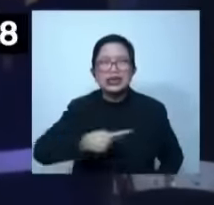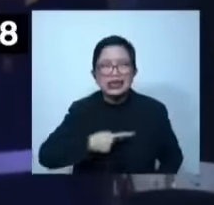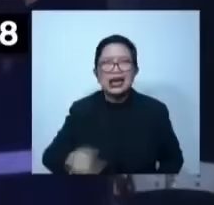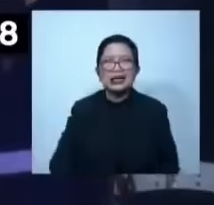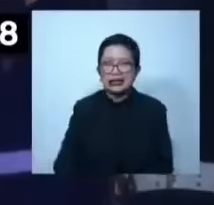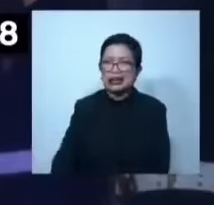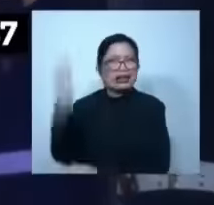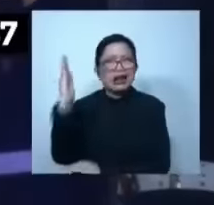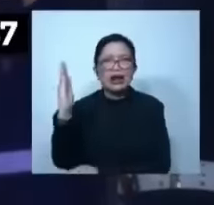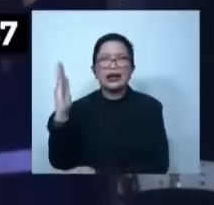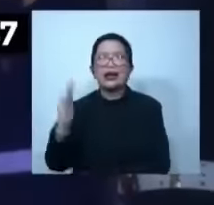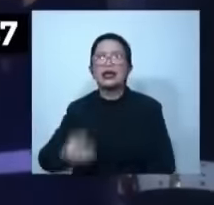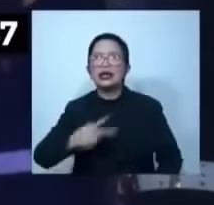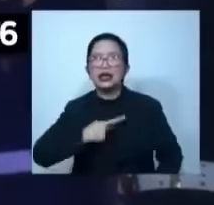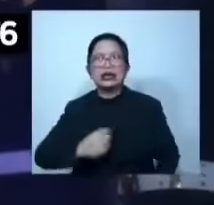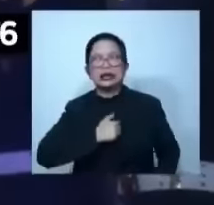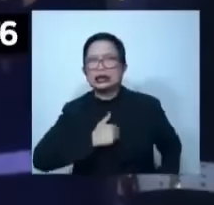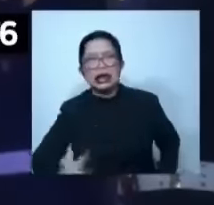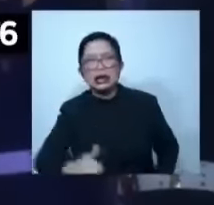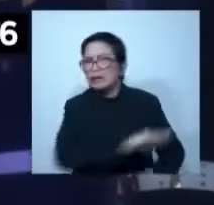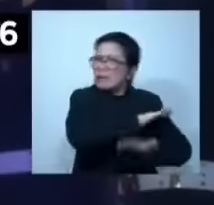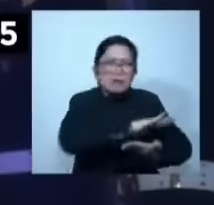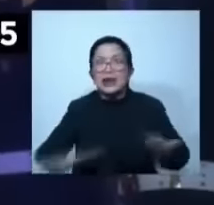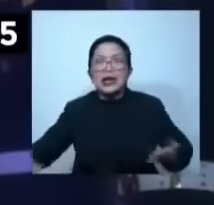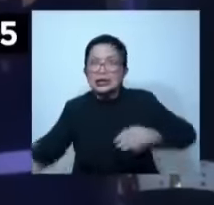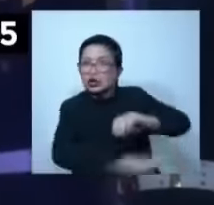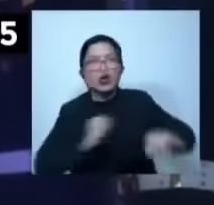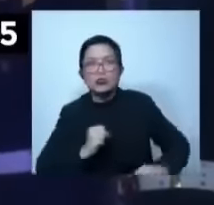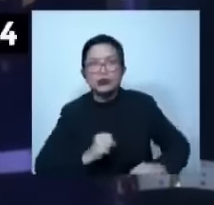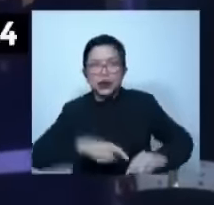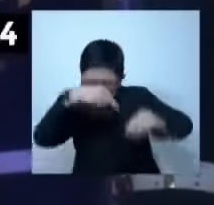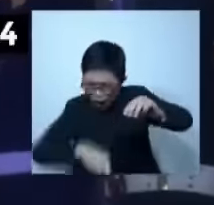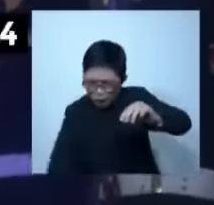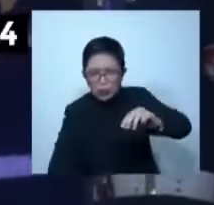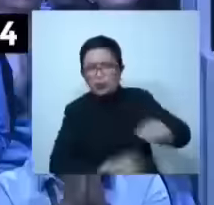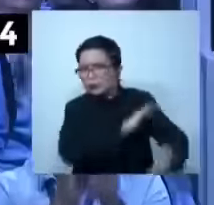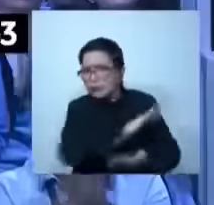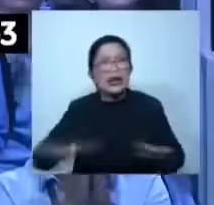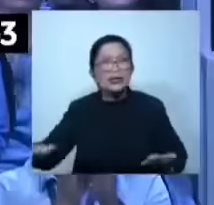Dan kita bertekad memberantas korupsi sampai ke akar-akarnya.